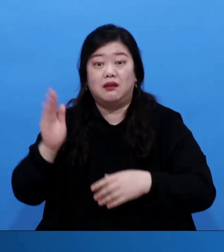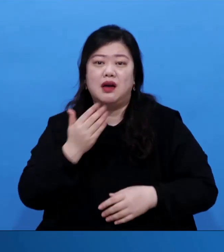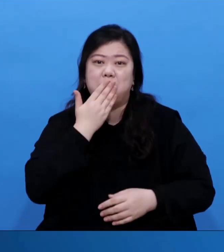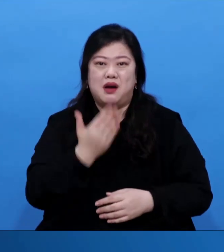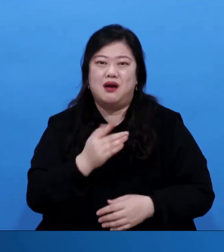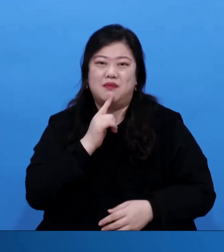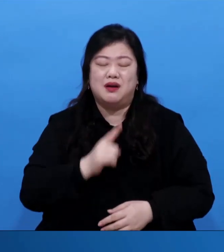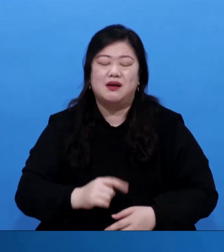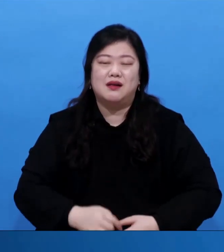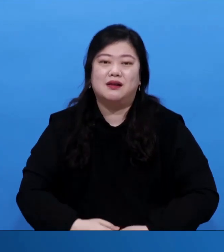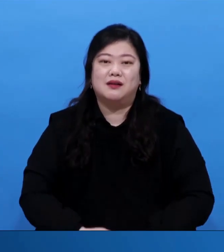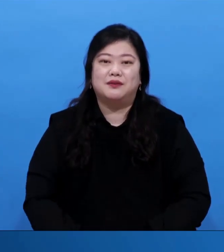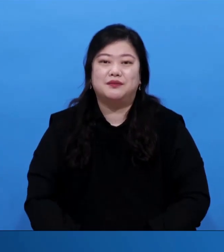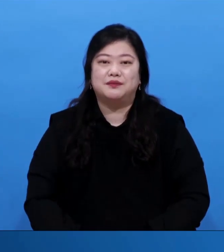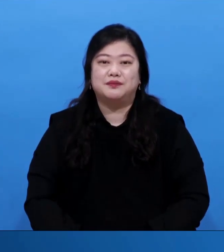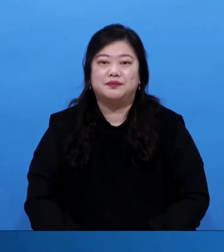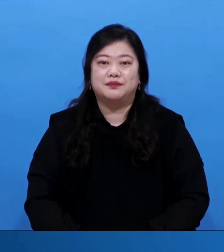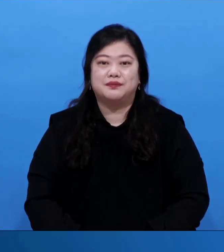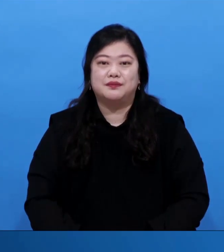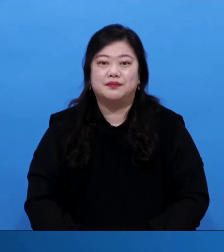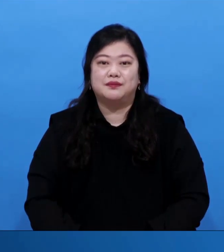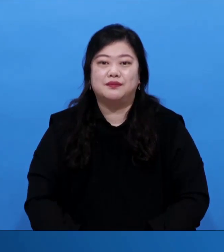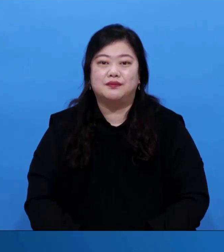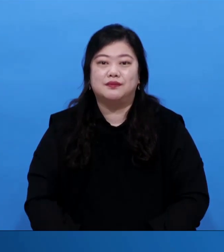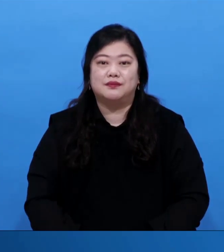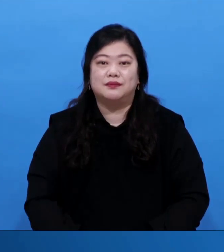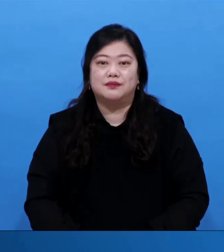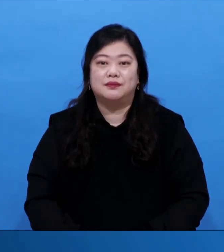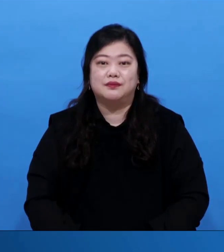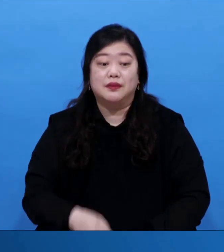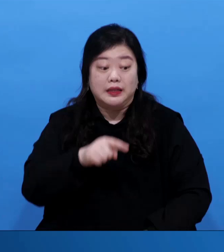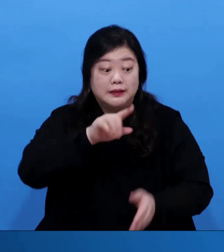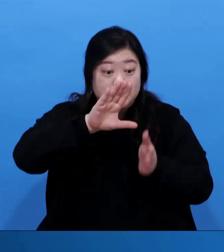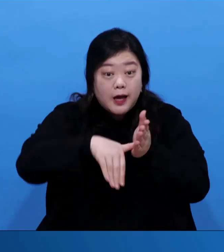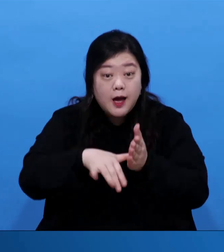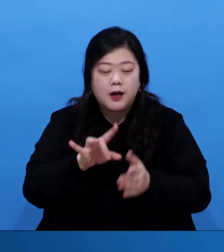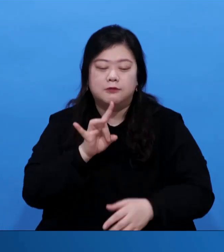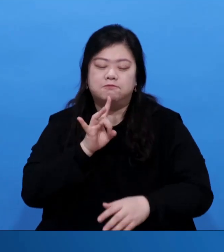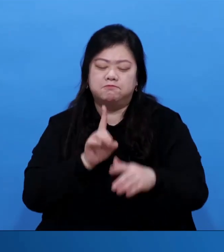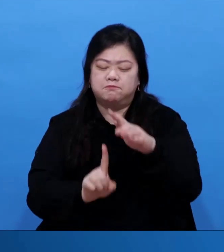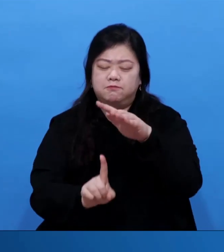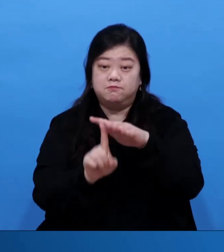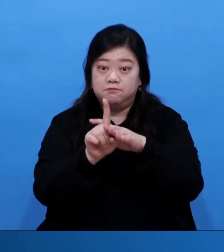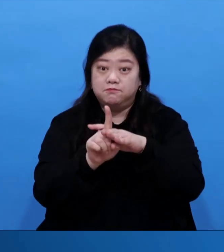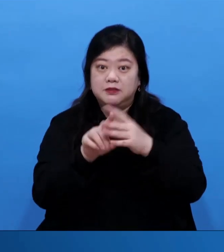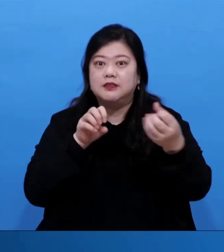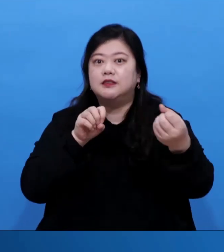이때부터 오직의 응답이 시작됩니다. And but this point on the answer of only begins.